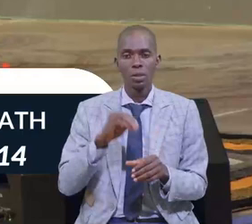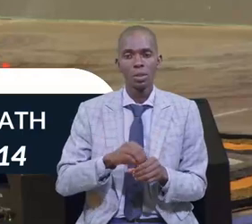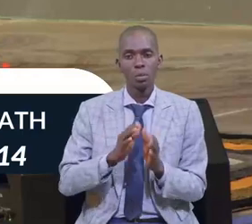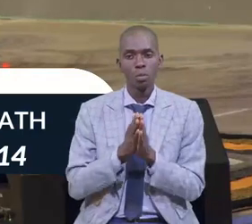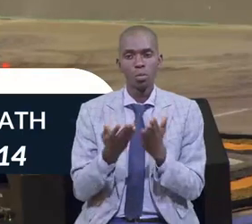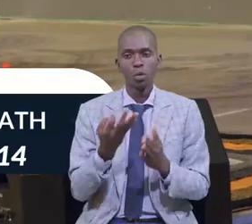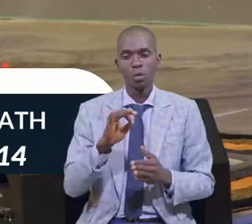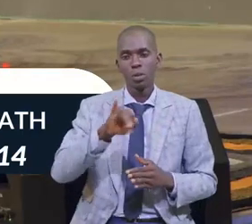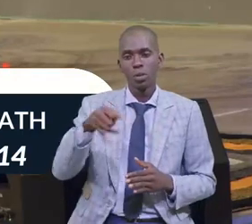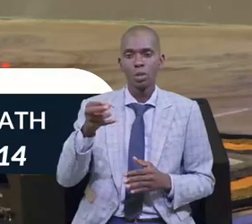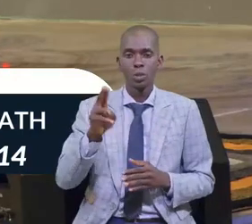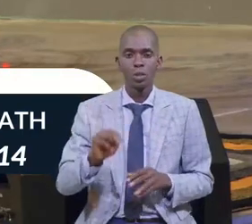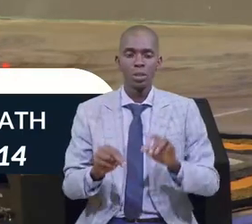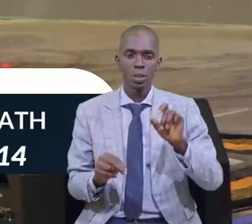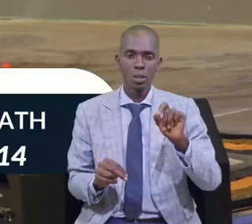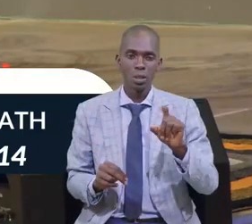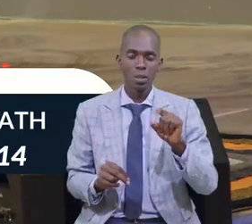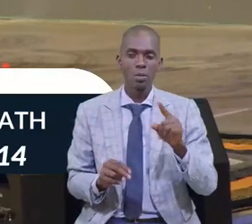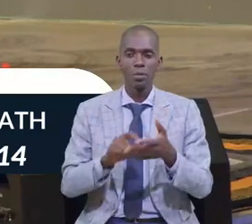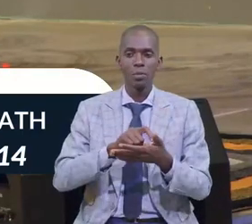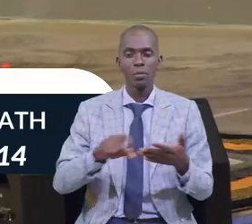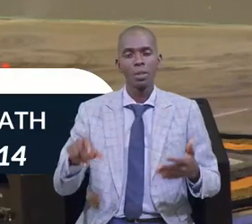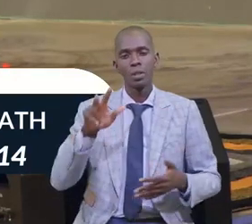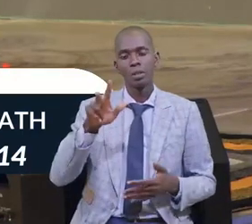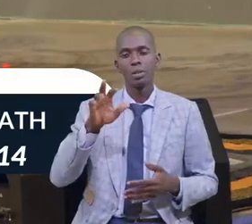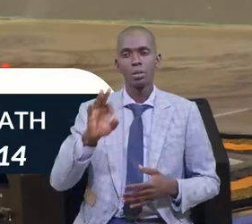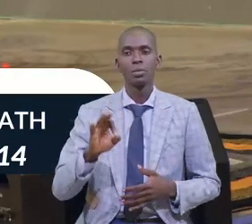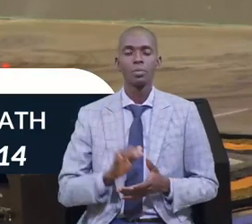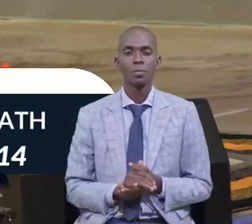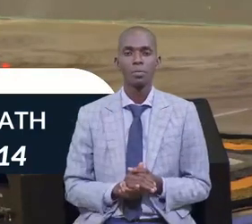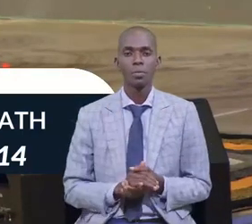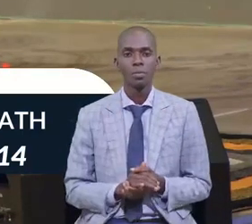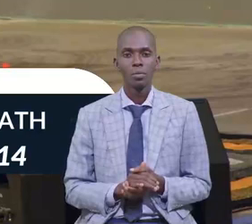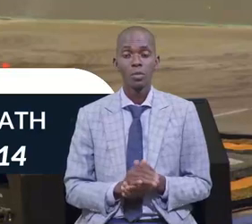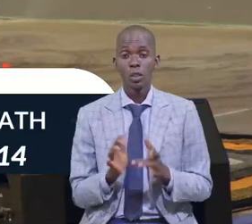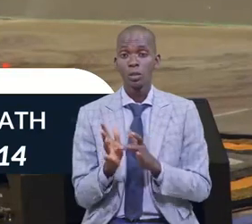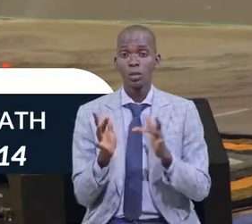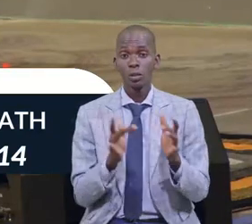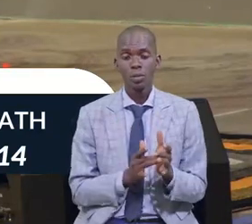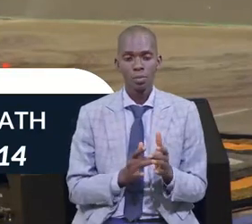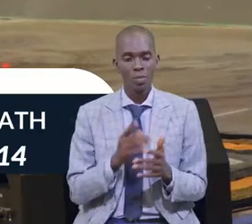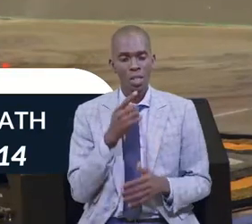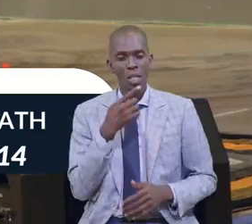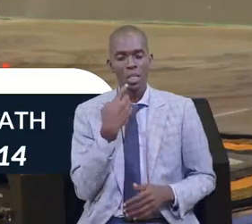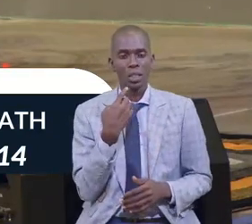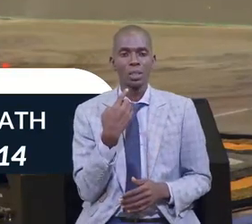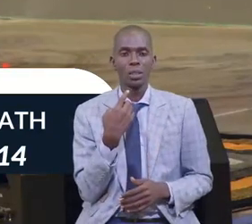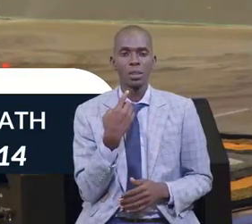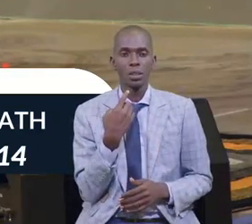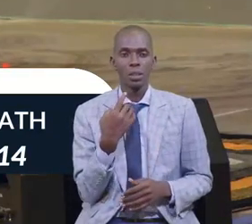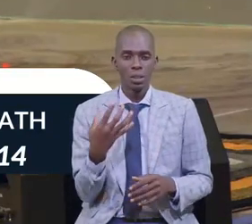Jean, chapitre 11. Je lis le verset 39. Jean 11,